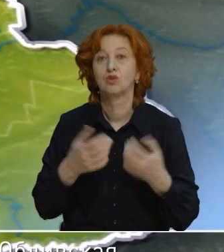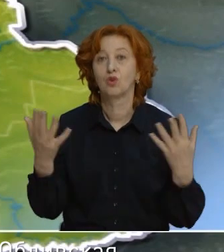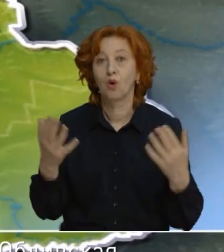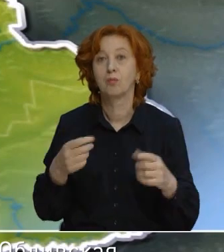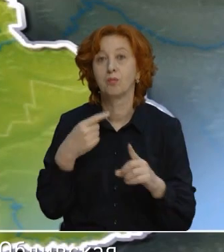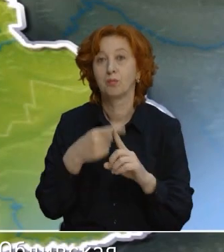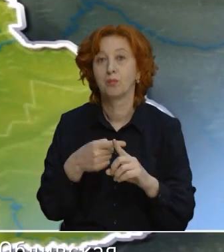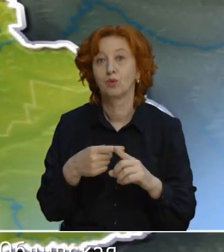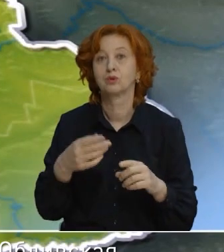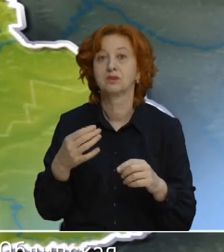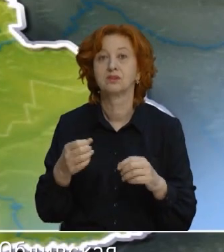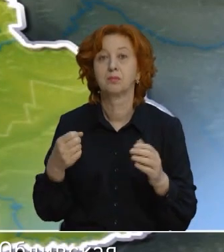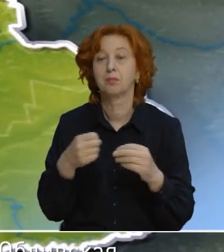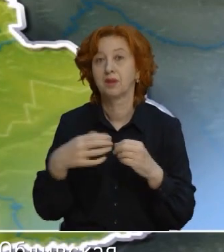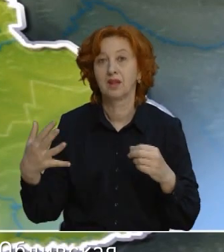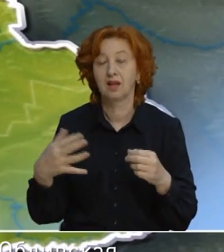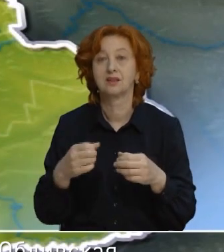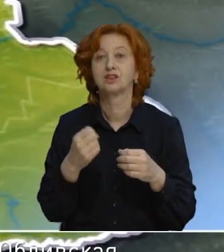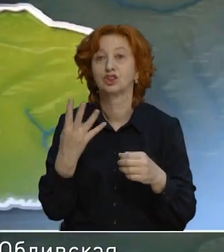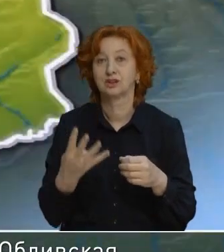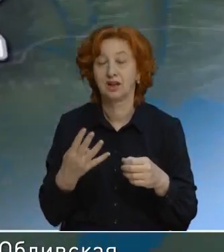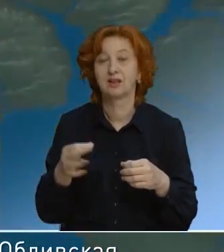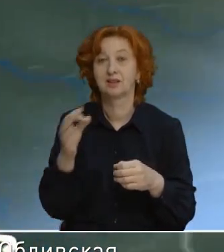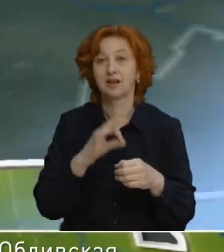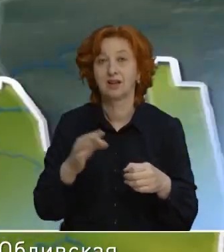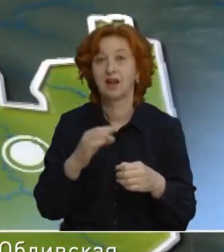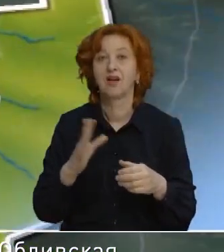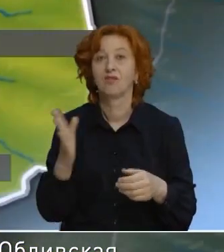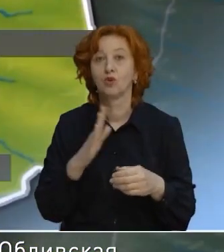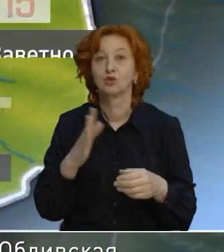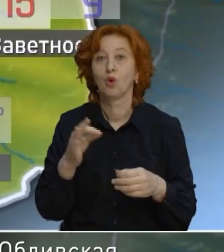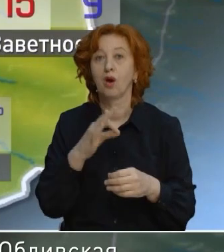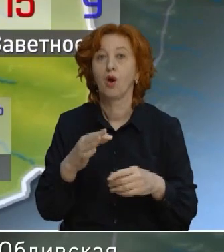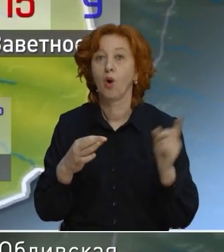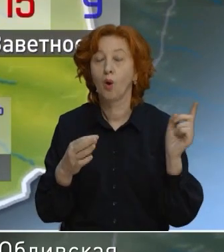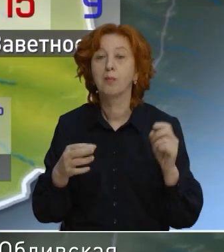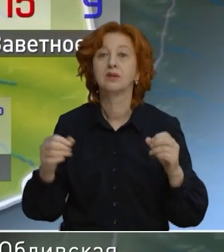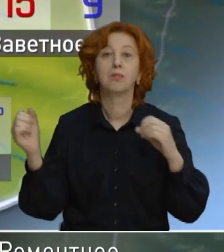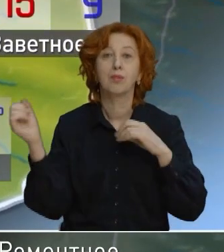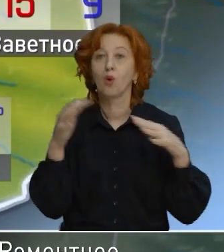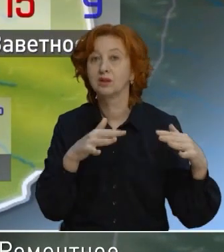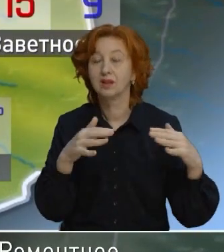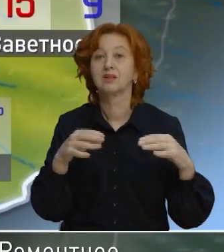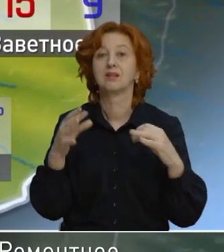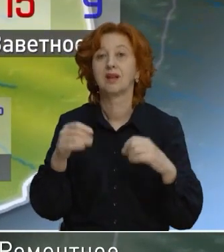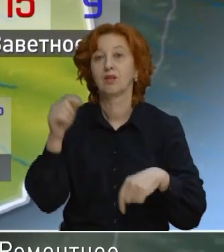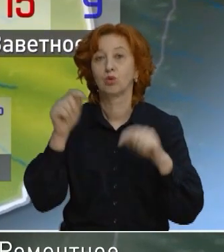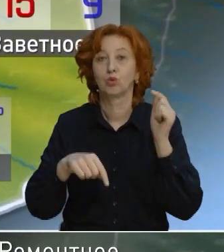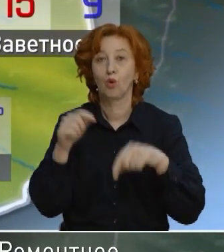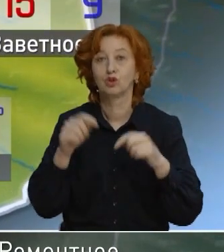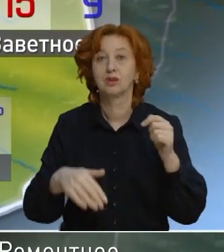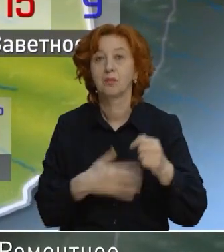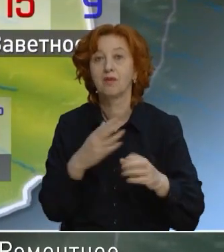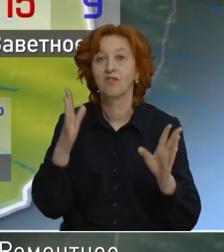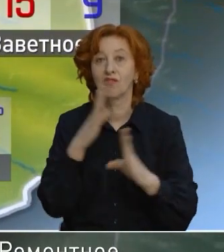8 градусов, днем плюс 13, плюс 18. На востоке облачно с прояснениями, местами кратковременные дожди.